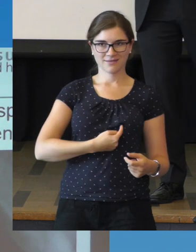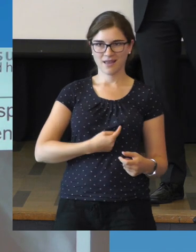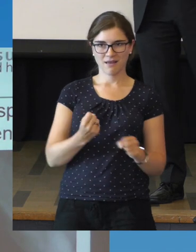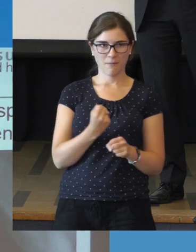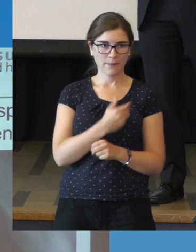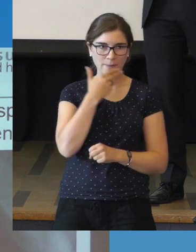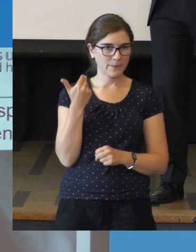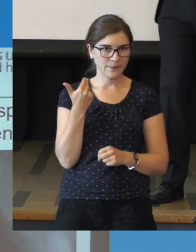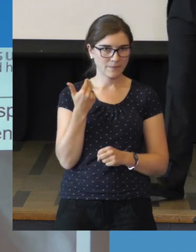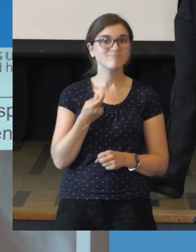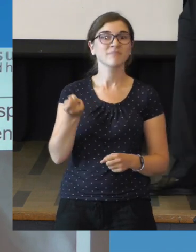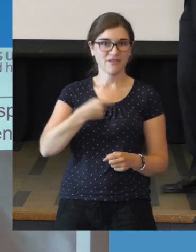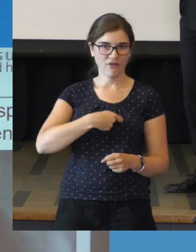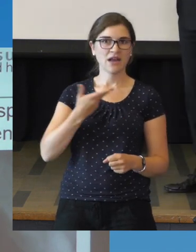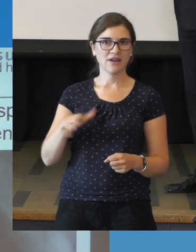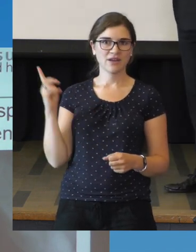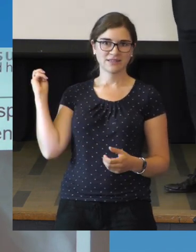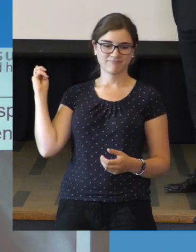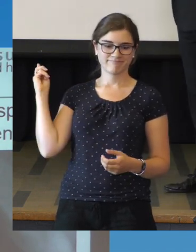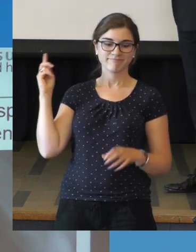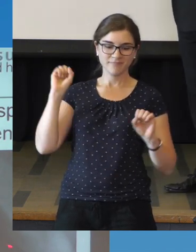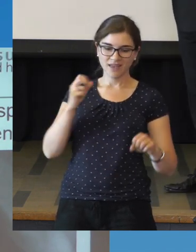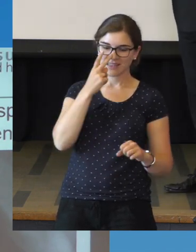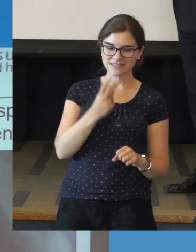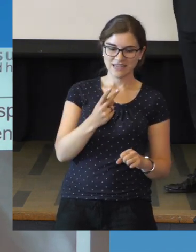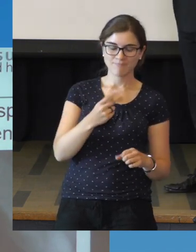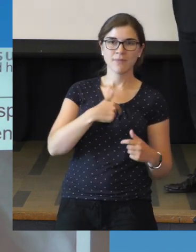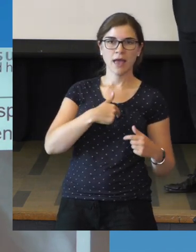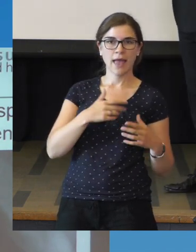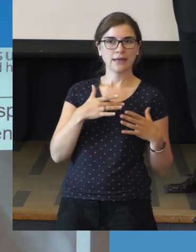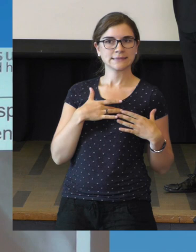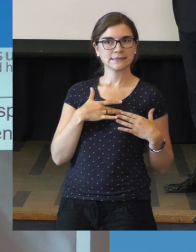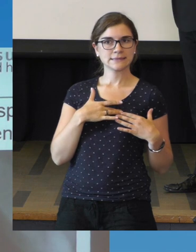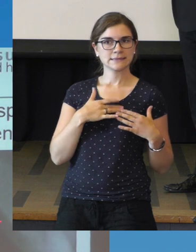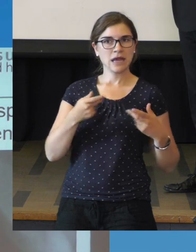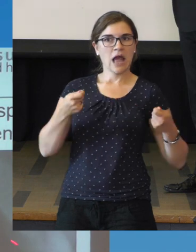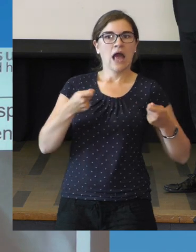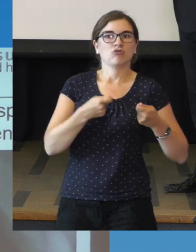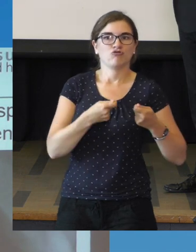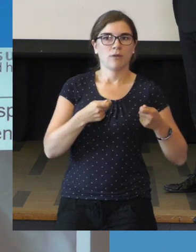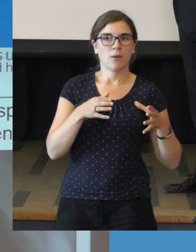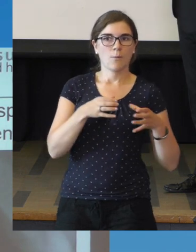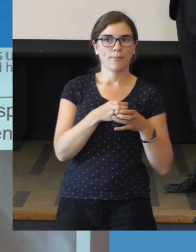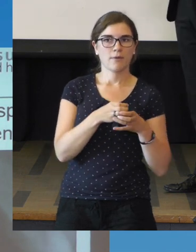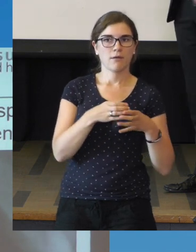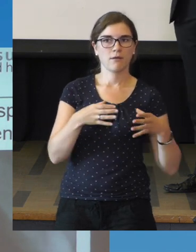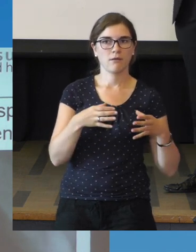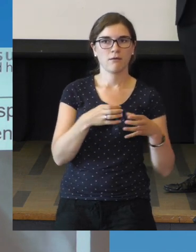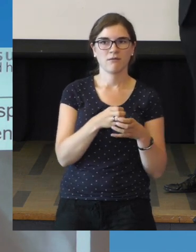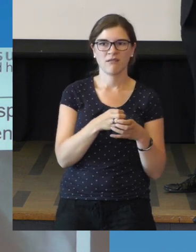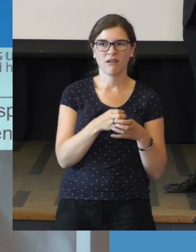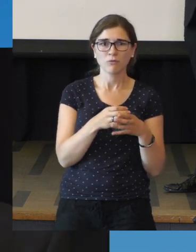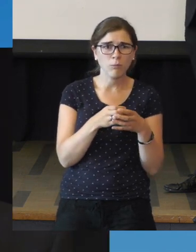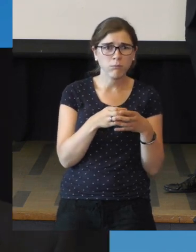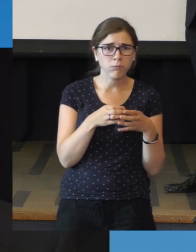worden ist beim akuten Herzinfarkt. Und was man eben sieht, dass das Herz in der Anspannungsphase und in der Entspannungsphase fast